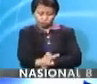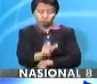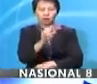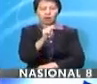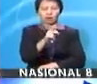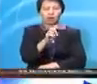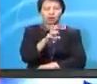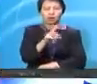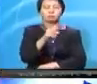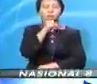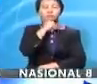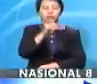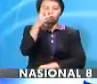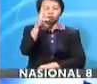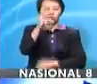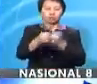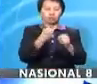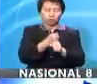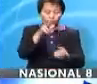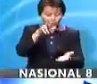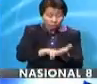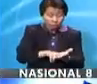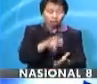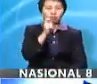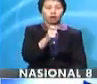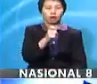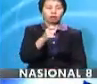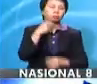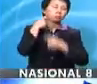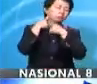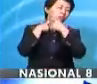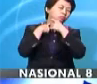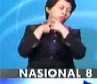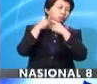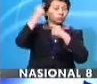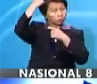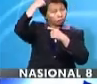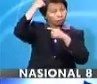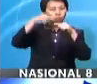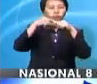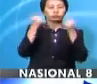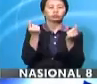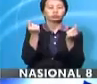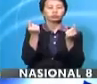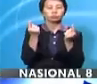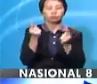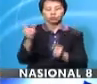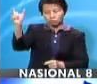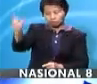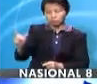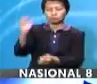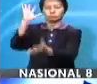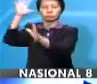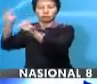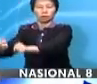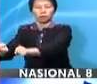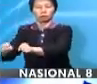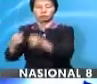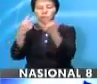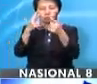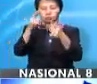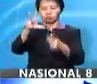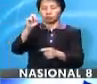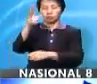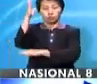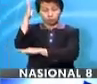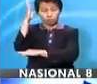Akram Zimi, 16 tahun, disahkan maut selepas saluran darah ke bahagian otak putus. Suspek kemudian ditahan pada pukul 12.30